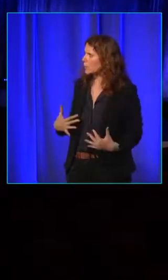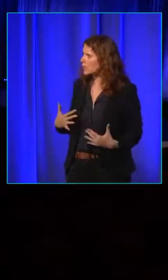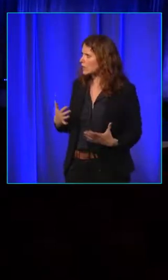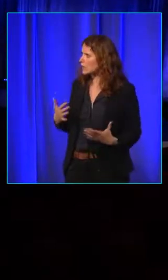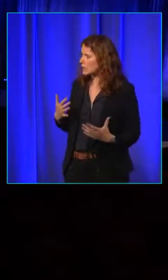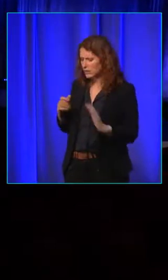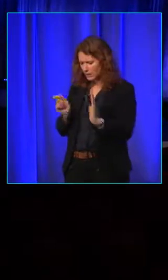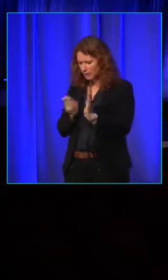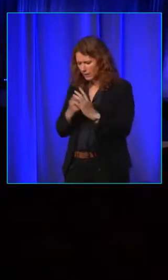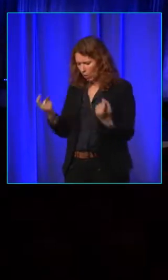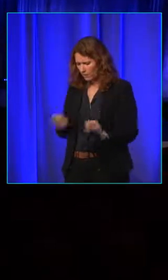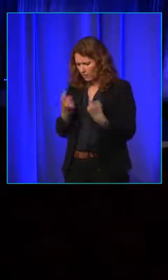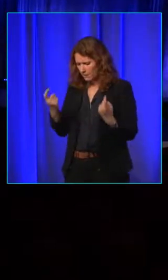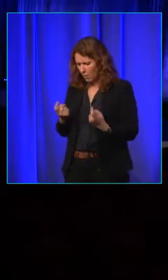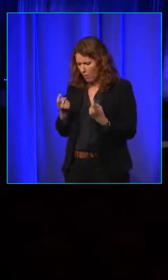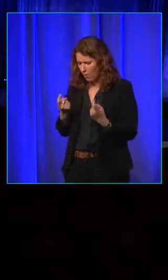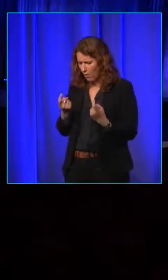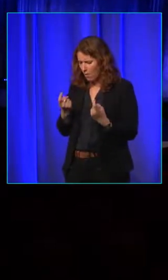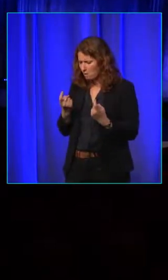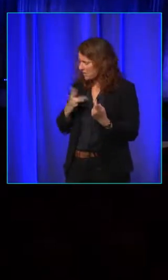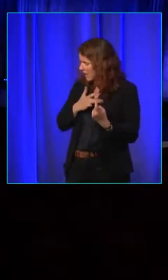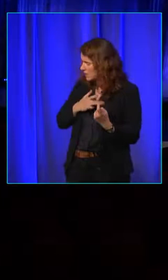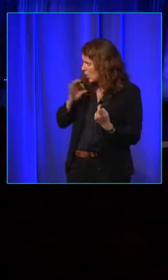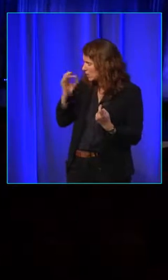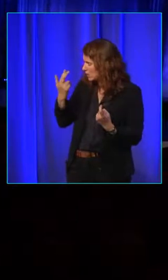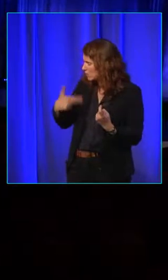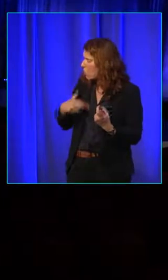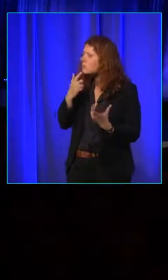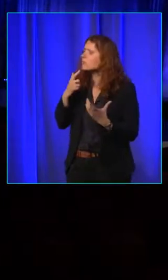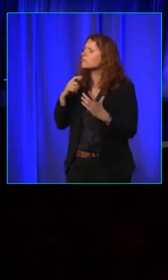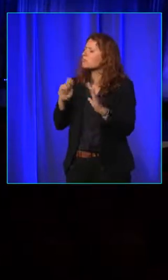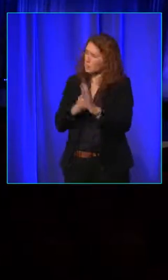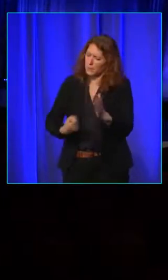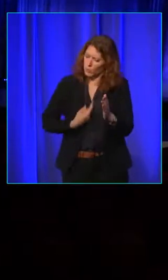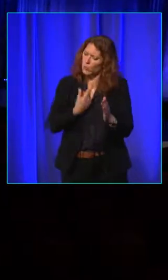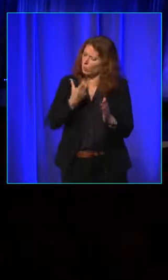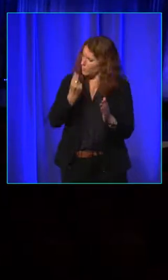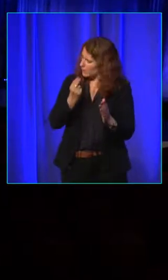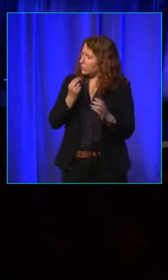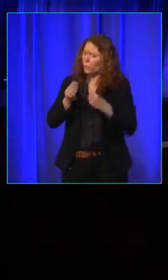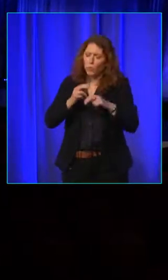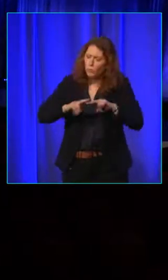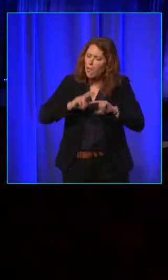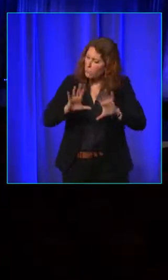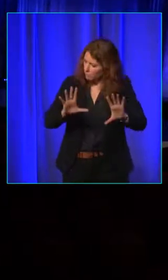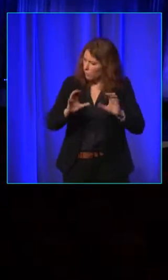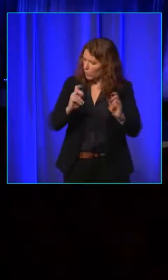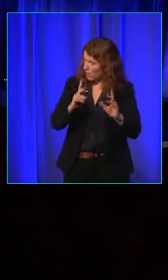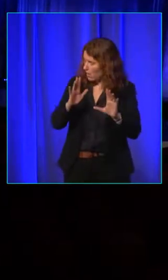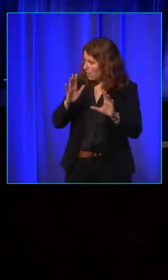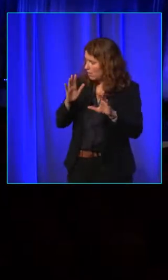l'entraînement, c'est-à-dire en dehors des cadres de blessures ou de récupération, comment ça pouvait contribuer, par exemple,